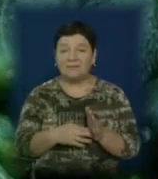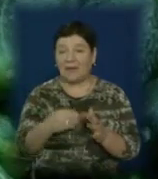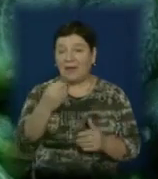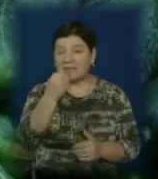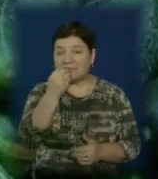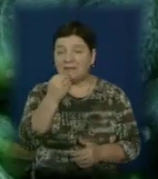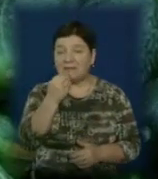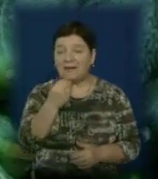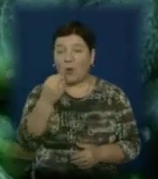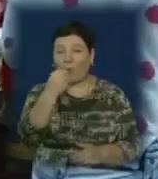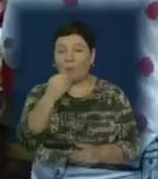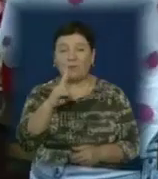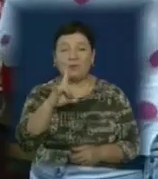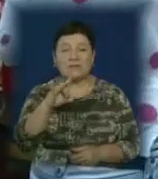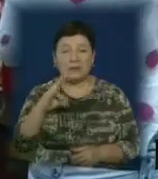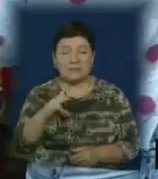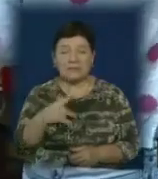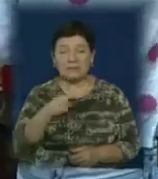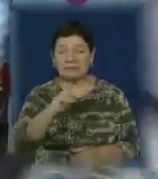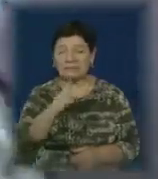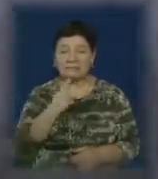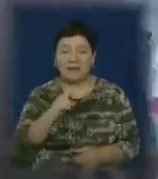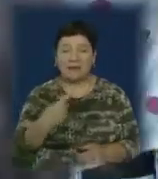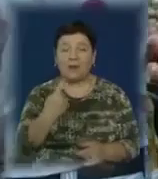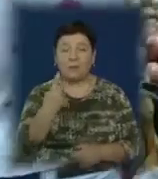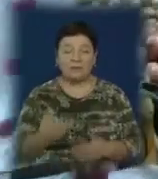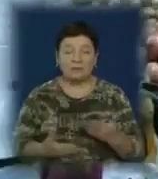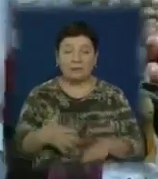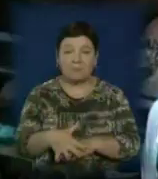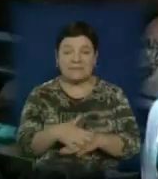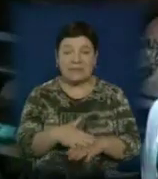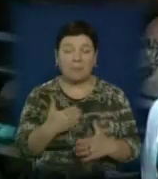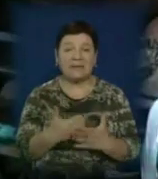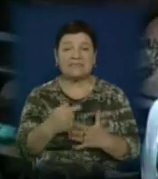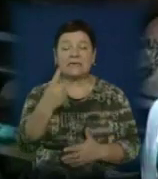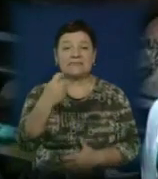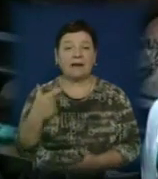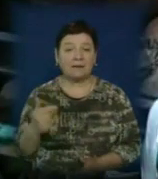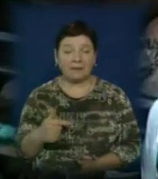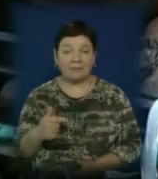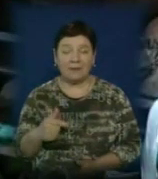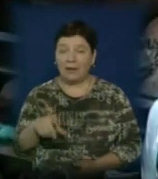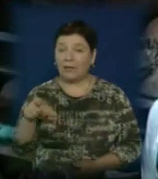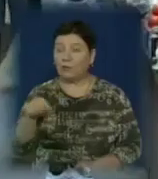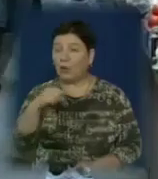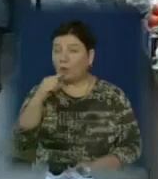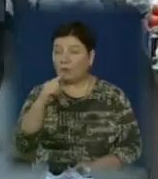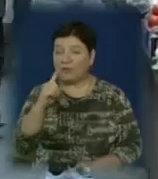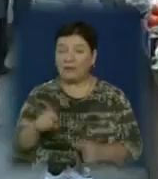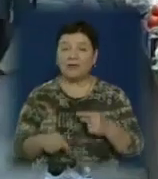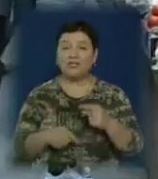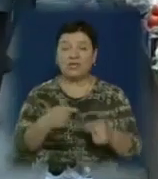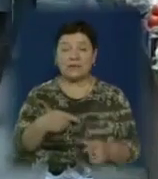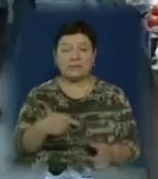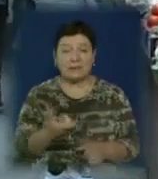чергу нарікають покупці. На один похід до магазину чи на базар витрачають близько 100 гривень. Люди кажуть, через